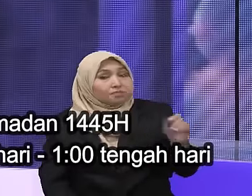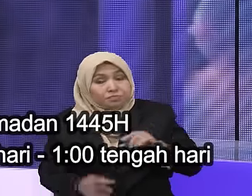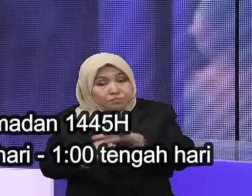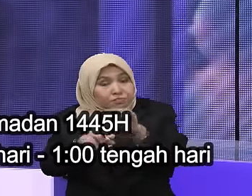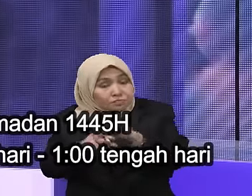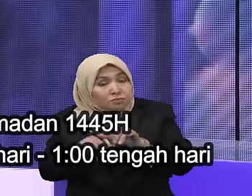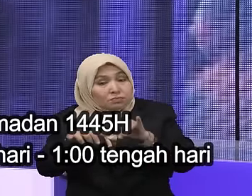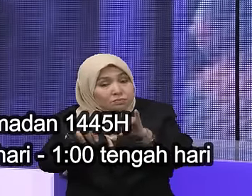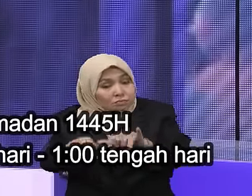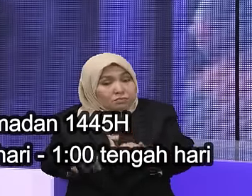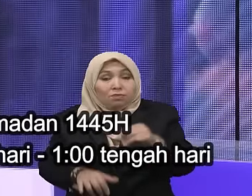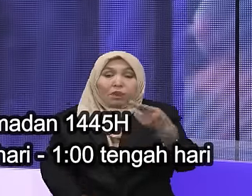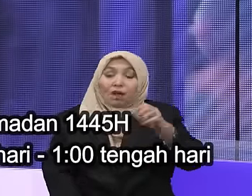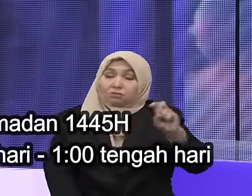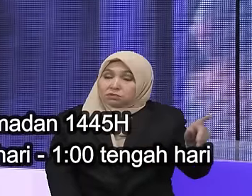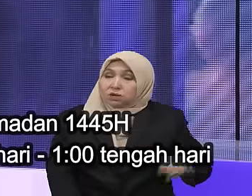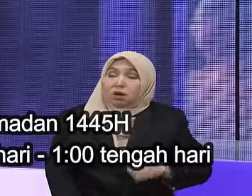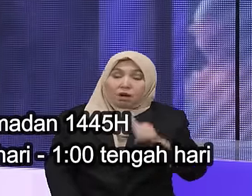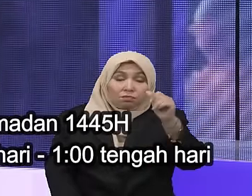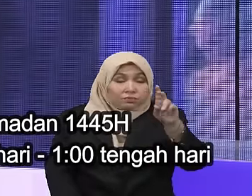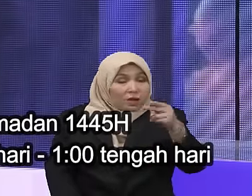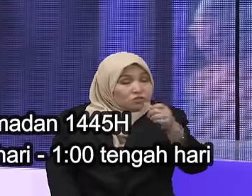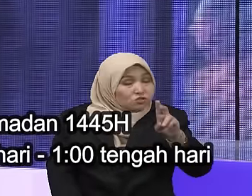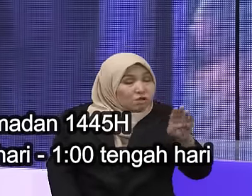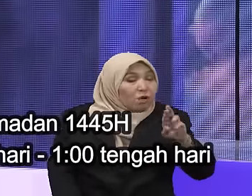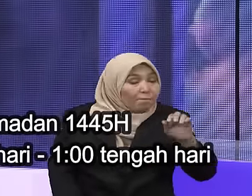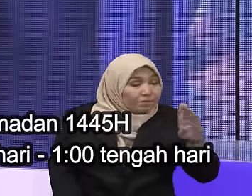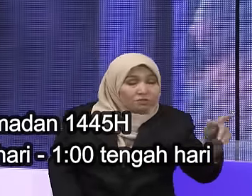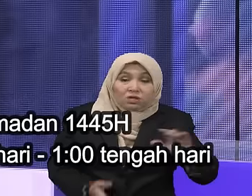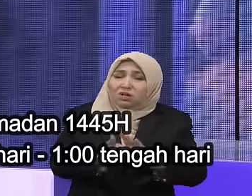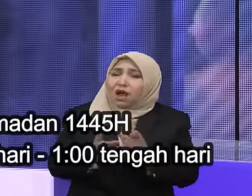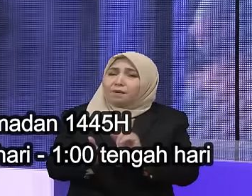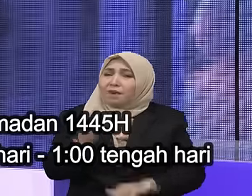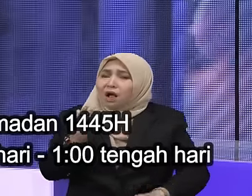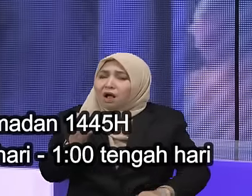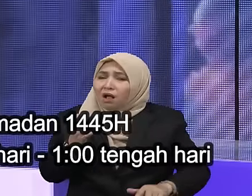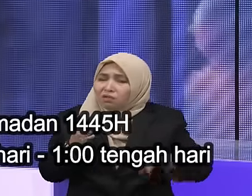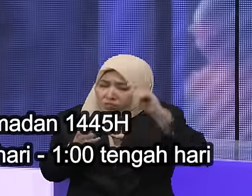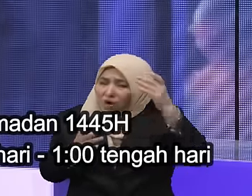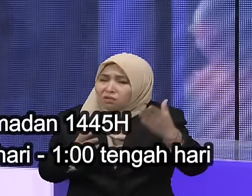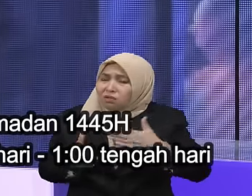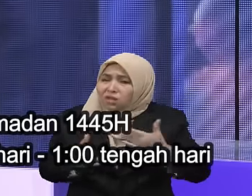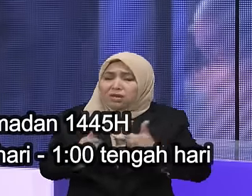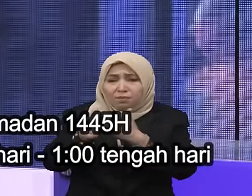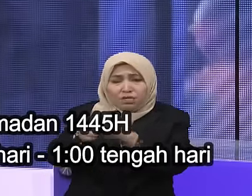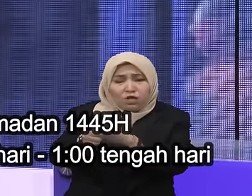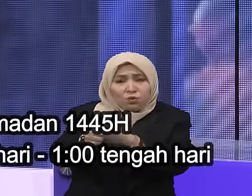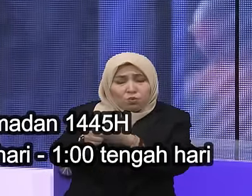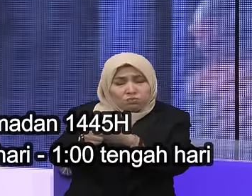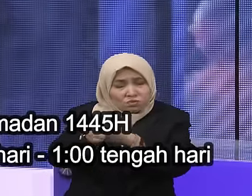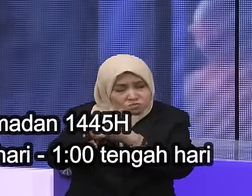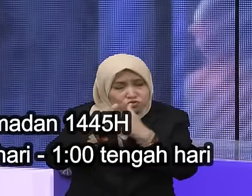digunakan masih lagi hadza rabbi, bukannya hadhihi rabbi. Lantaran apa? Kerana nak mengikut alur,